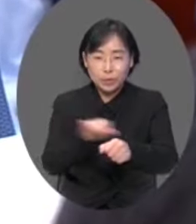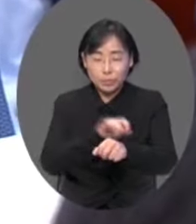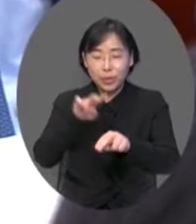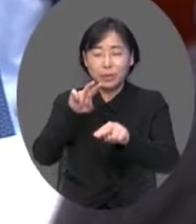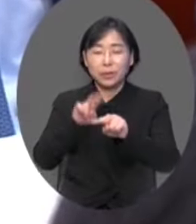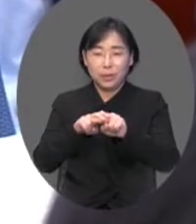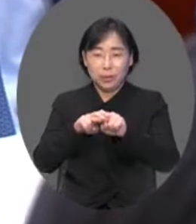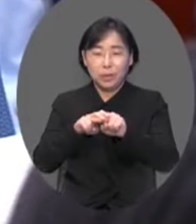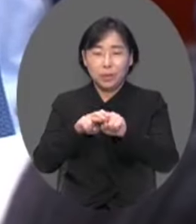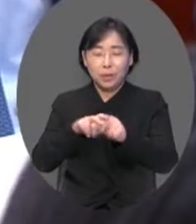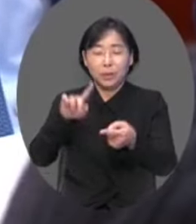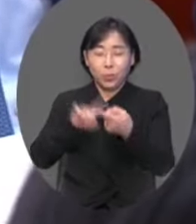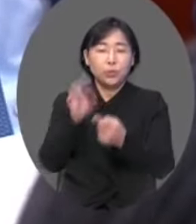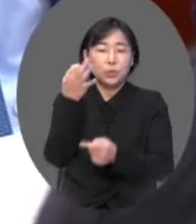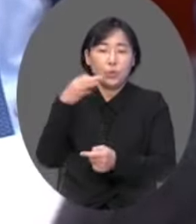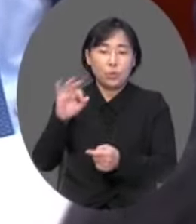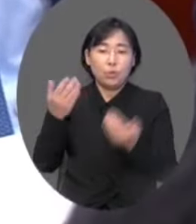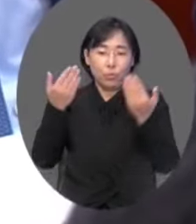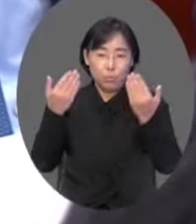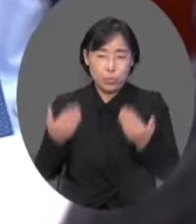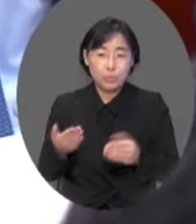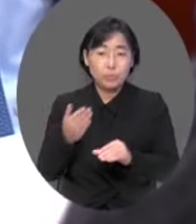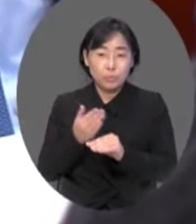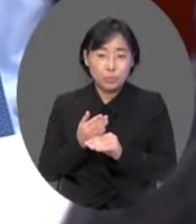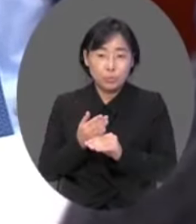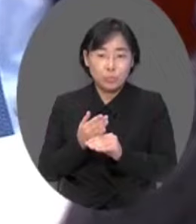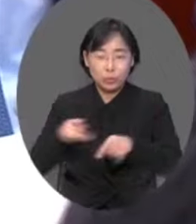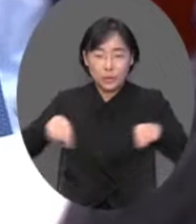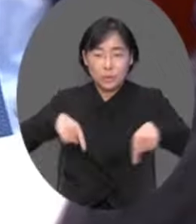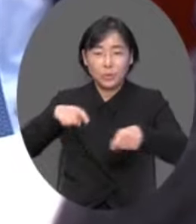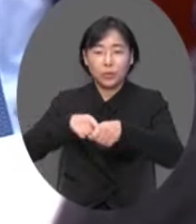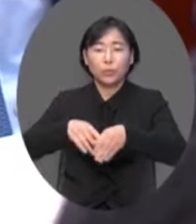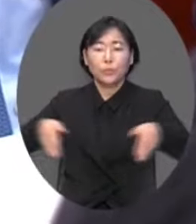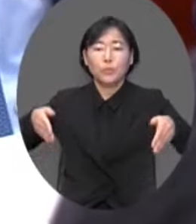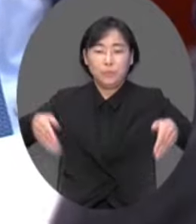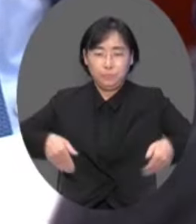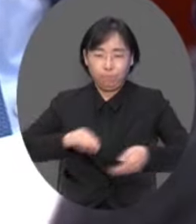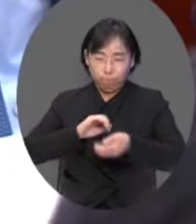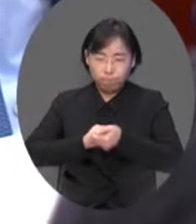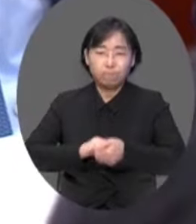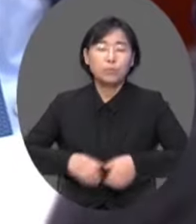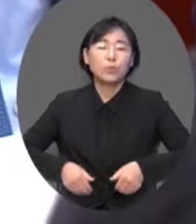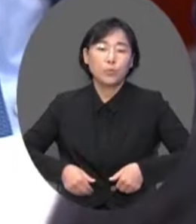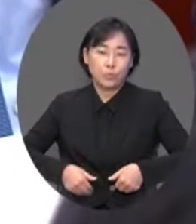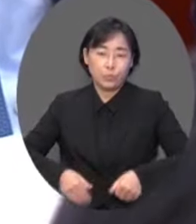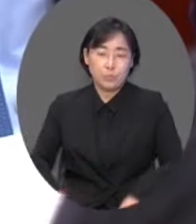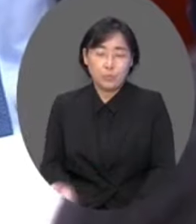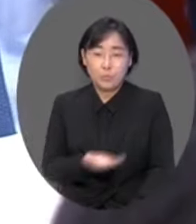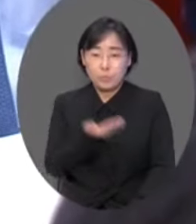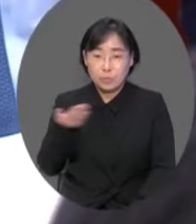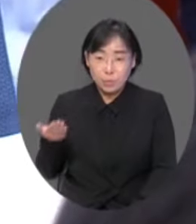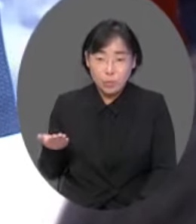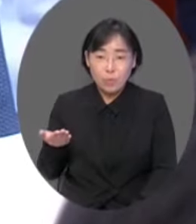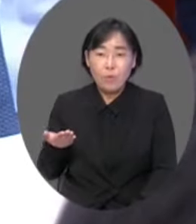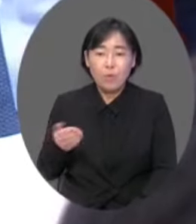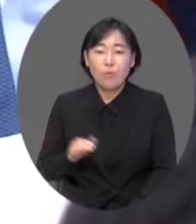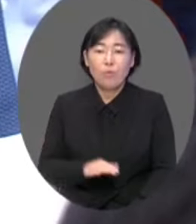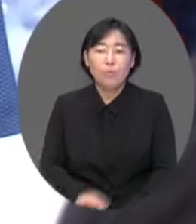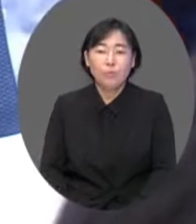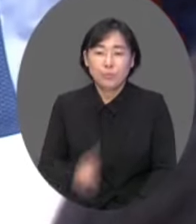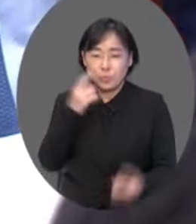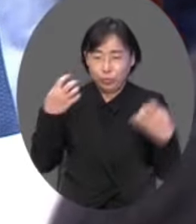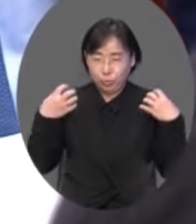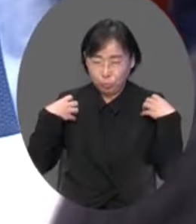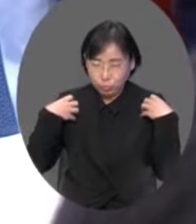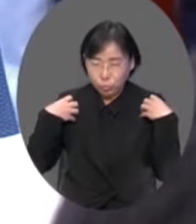것입니다. 그리고 정치적 중립을 법으로 보장하고 있습니다. 그런데 여러분은 정권의 도구로서 일하고